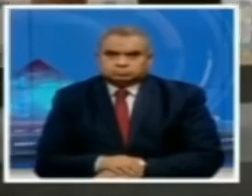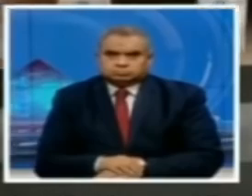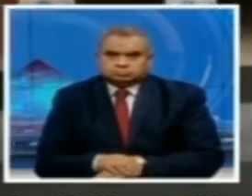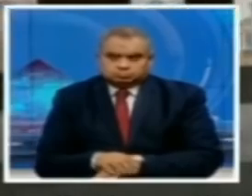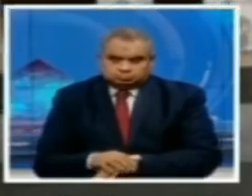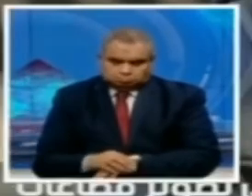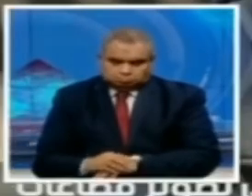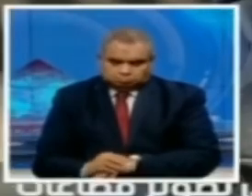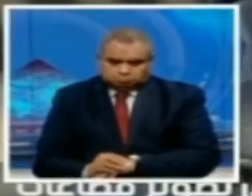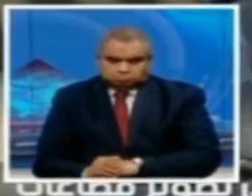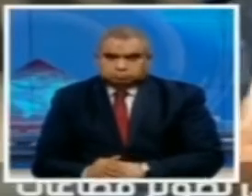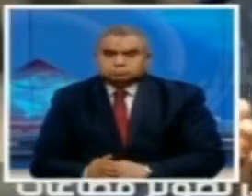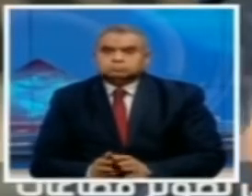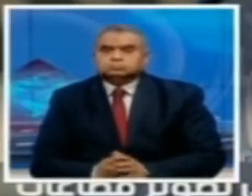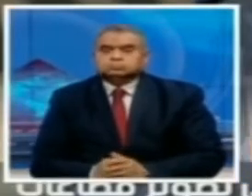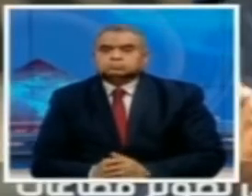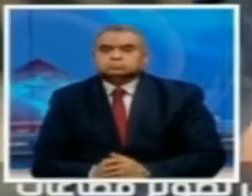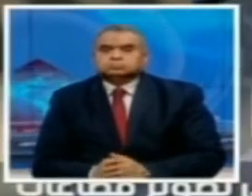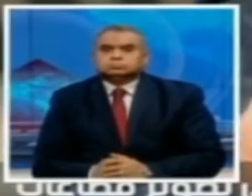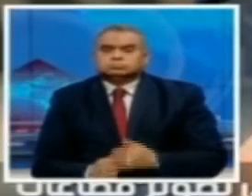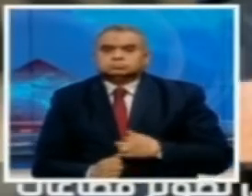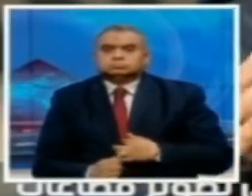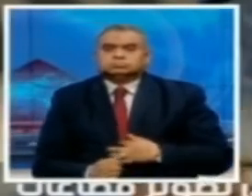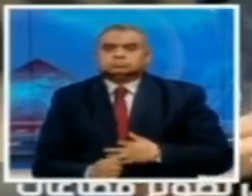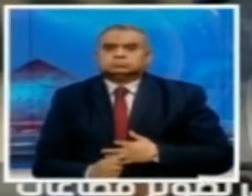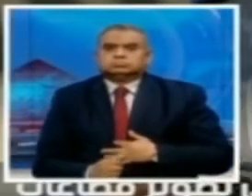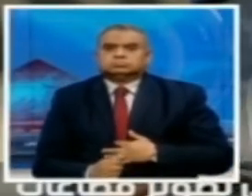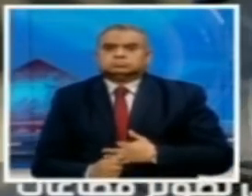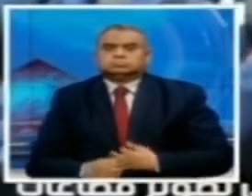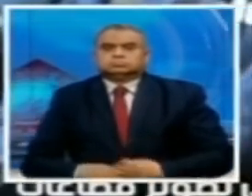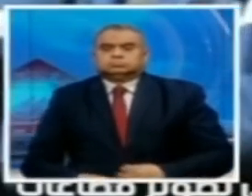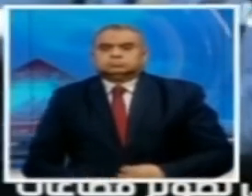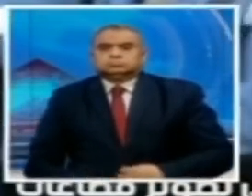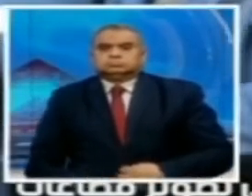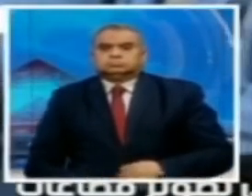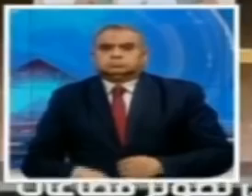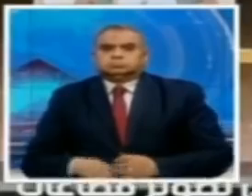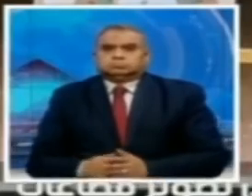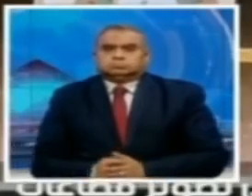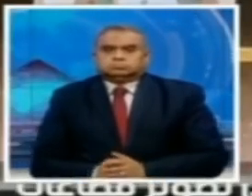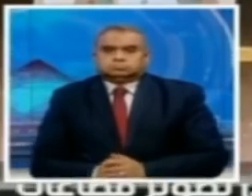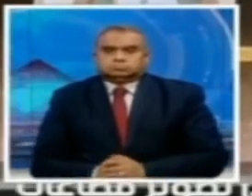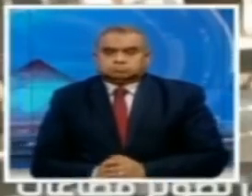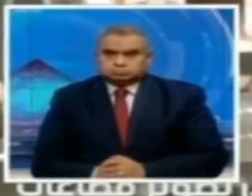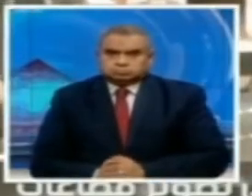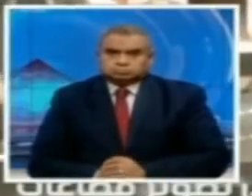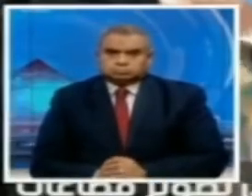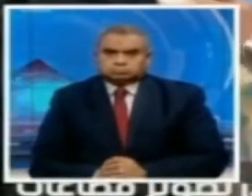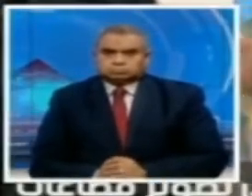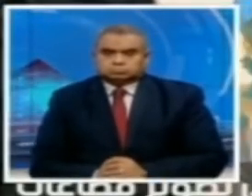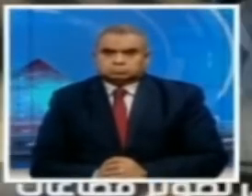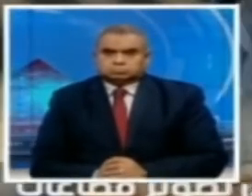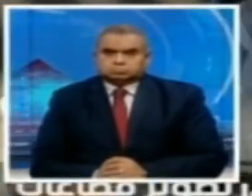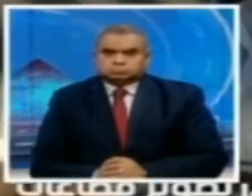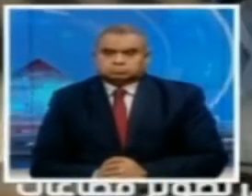shooting range. We pray that this relationship will continue to establish to help all African countries to